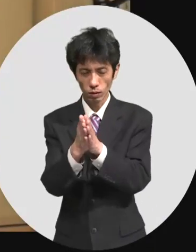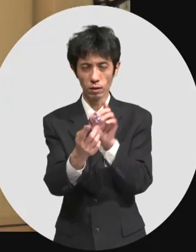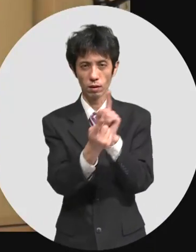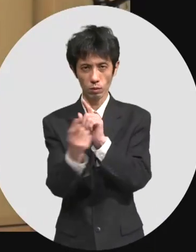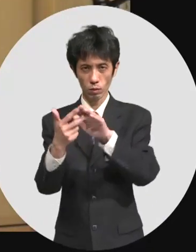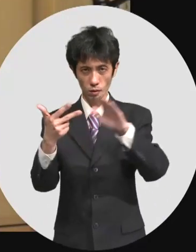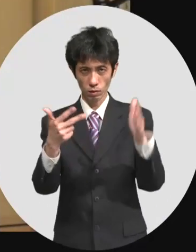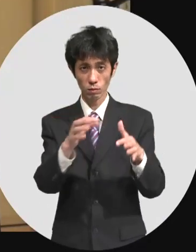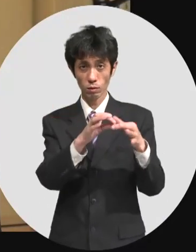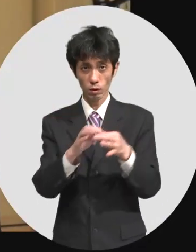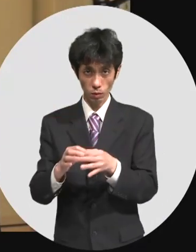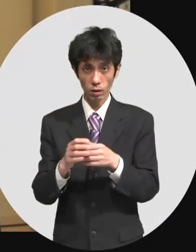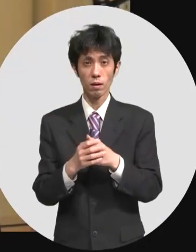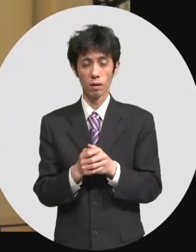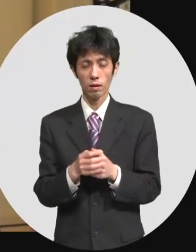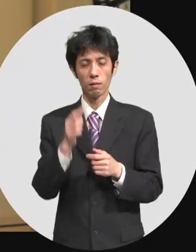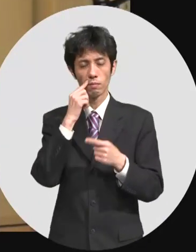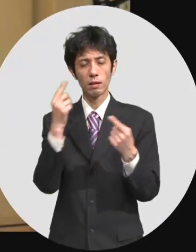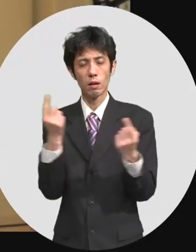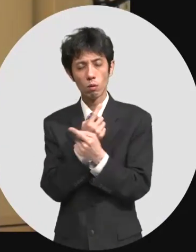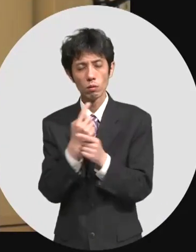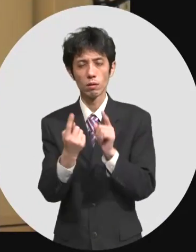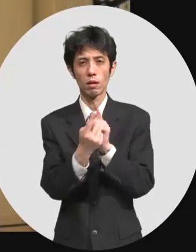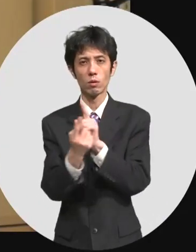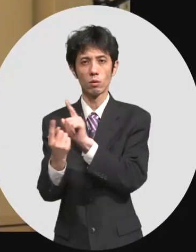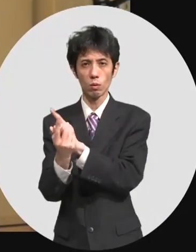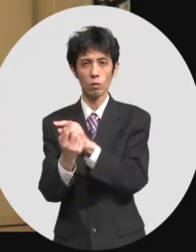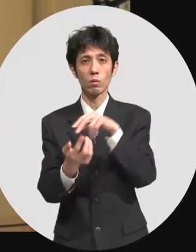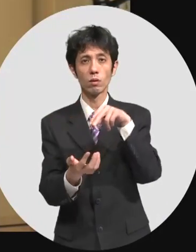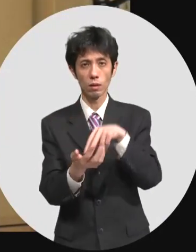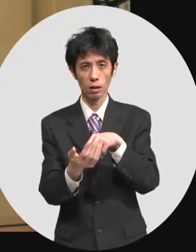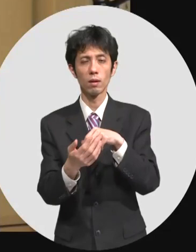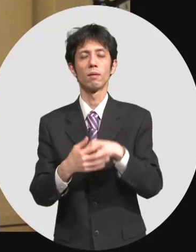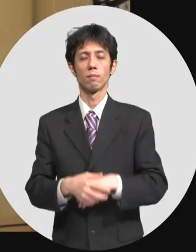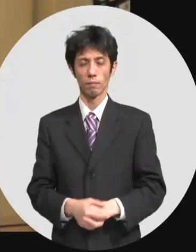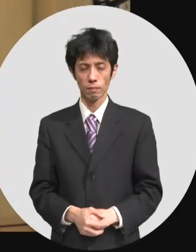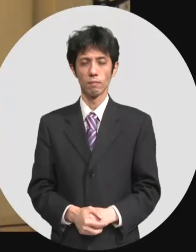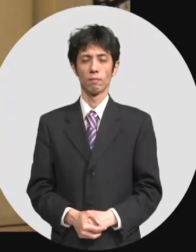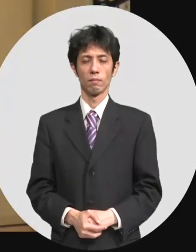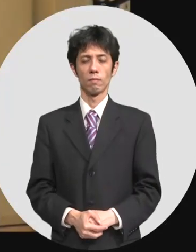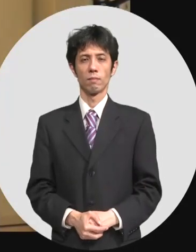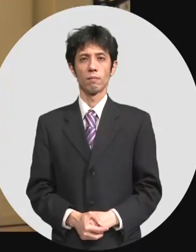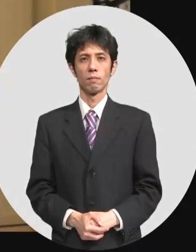ましては見直しの対象の施設として、ちょっとこれ